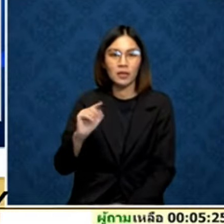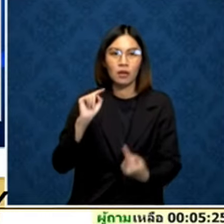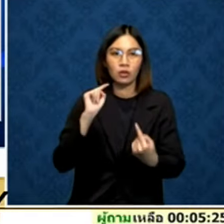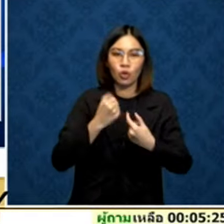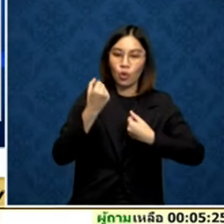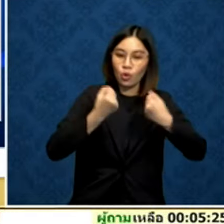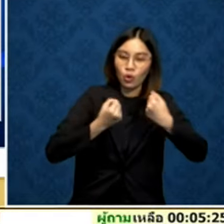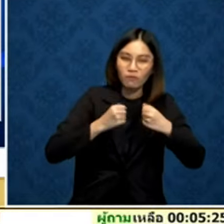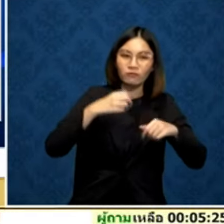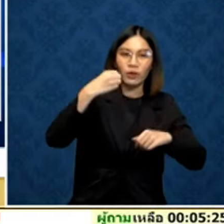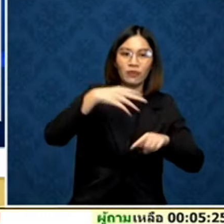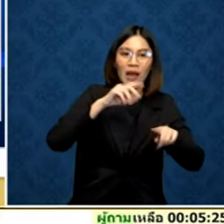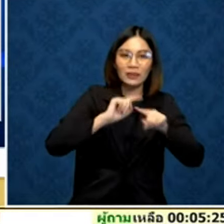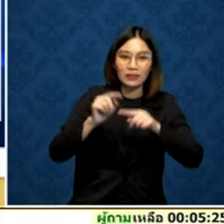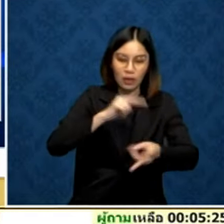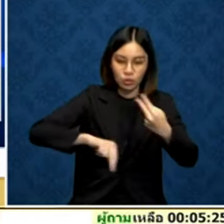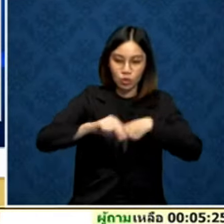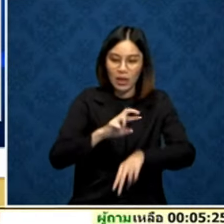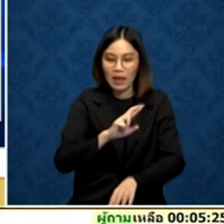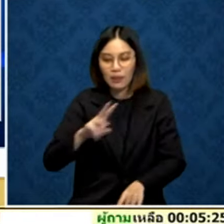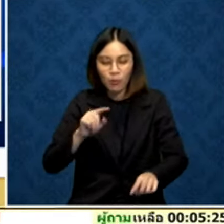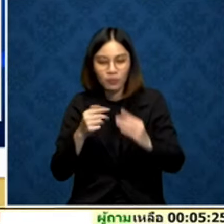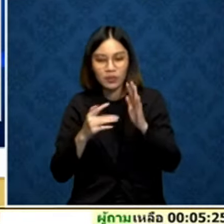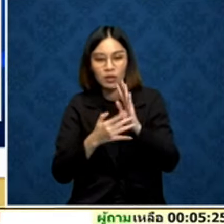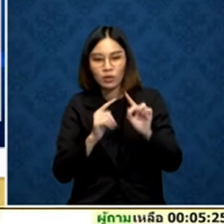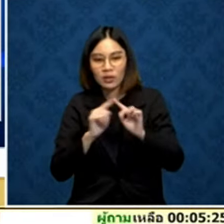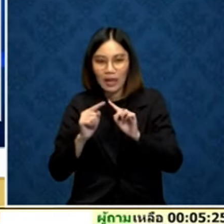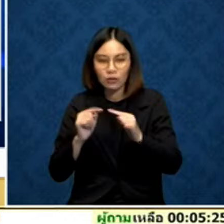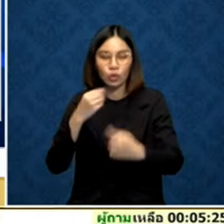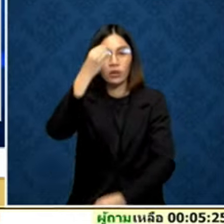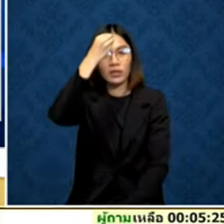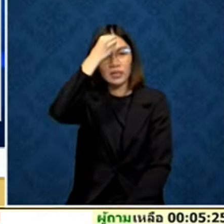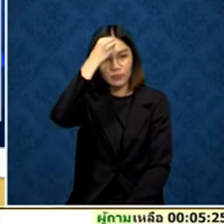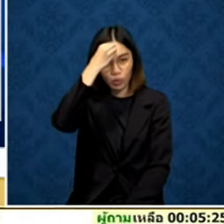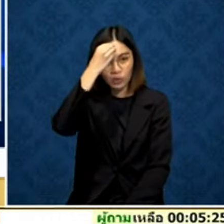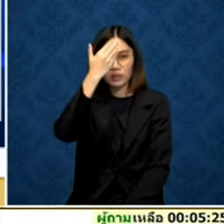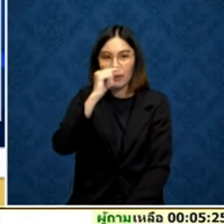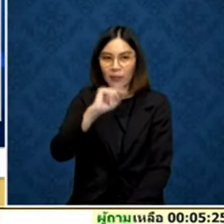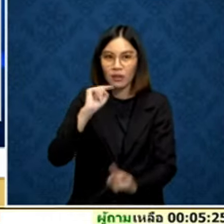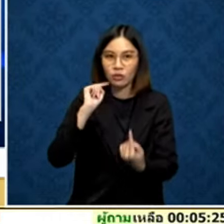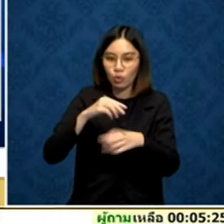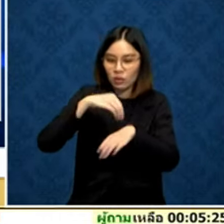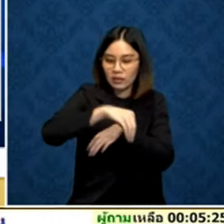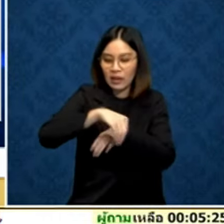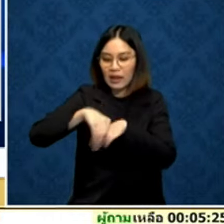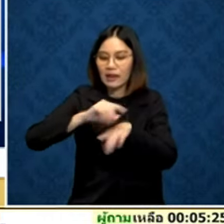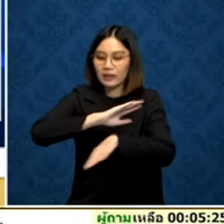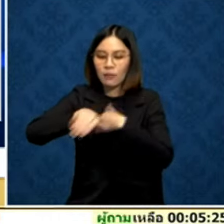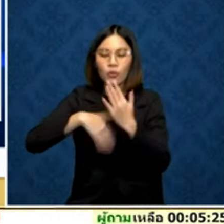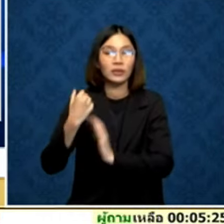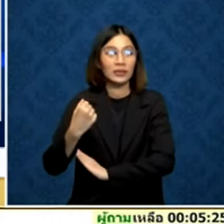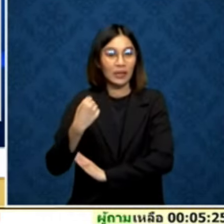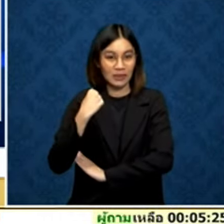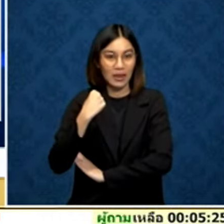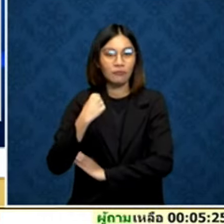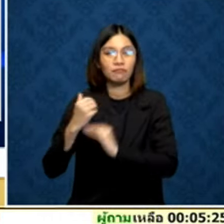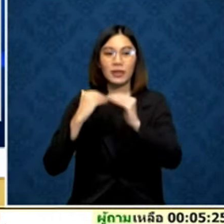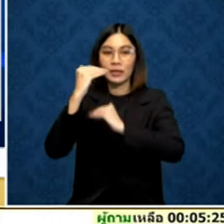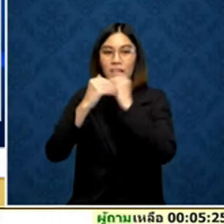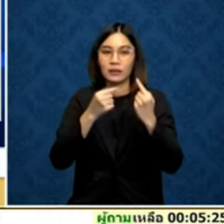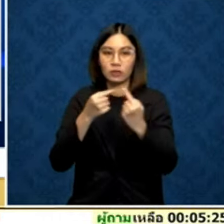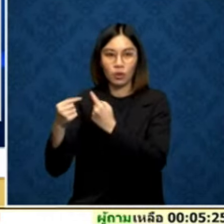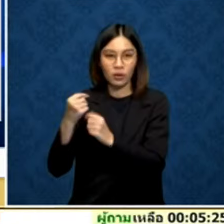เราก็พยายามที่จะดูแลคู่ค้าที่จากญี่ปุ่นมาด้วยเพื่อที่จะให้ supply chain ทั้งหมดแข็งแกร่งแล้วก็อยู่ต่อไปได้นะ